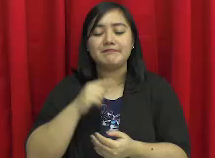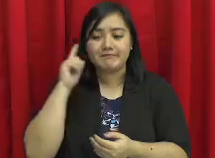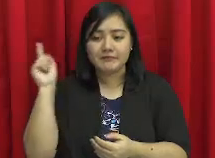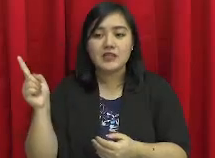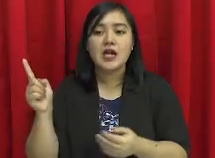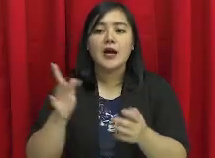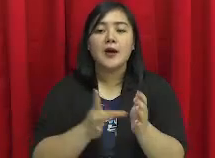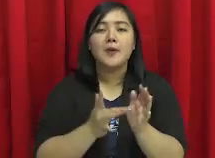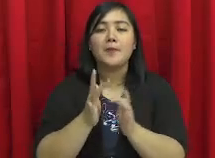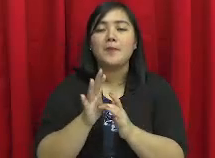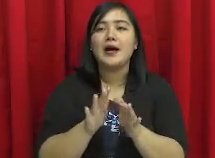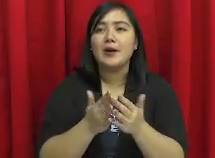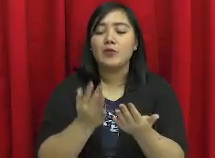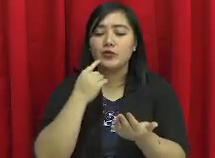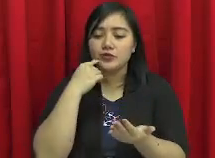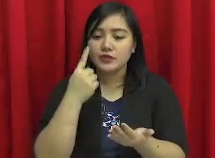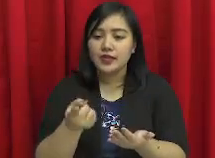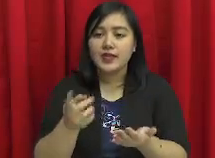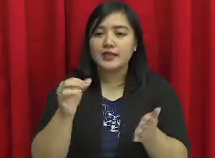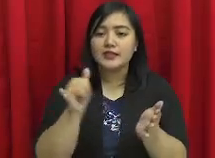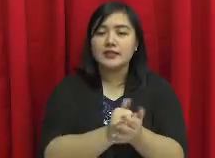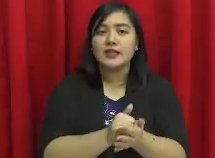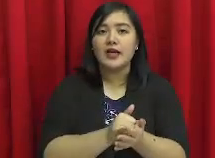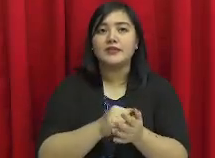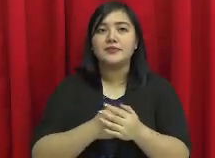Biblia. Yeah. You see that? So kita, bakit? Kasi